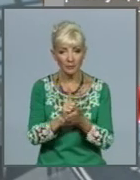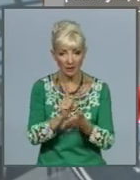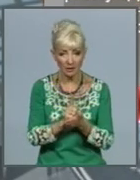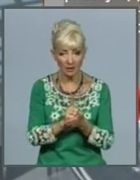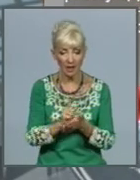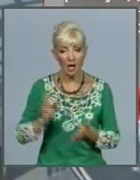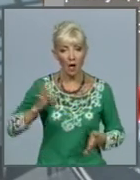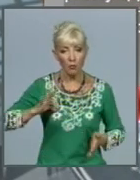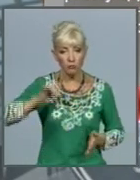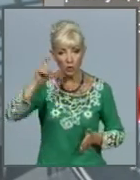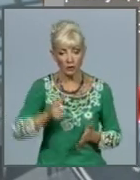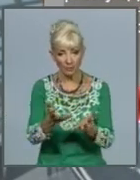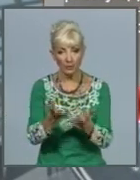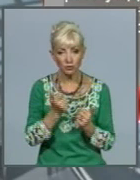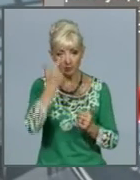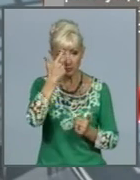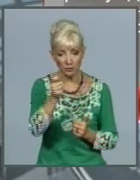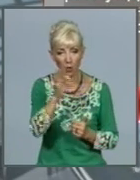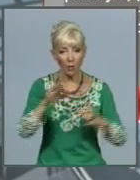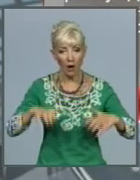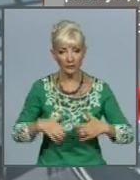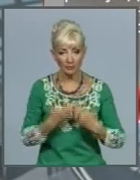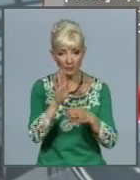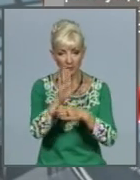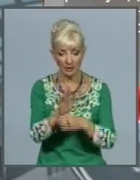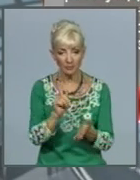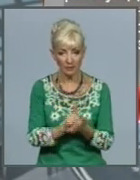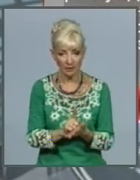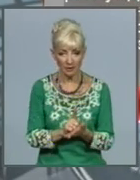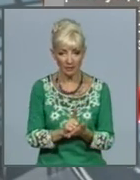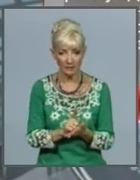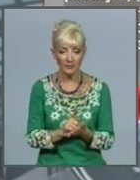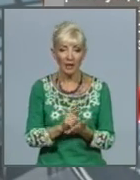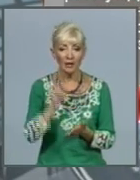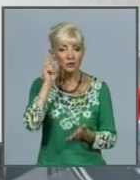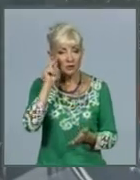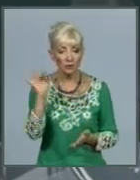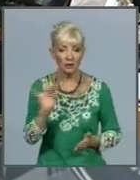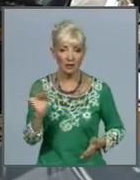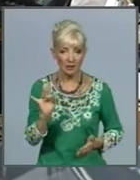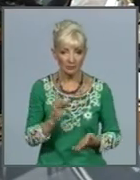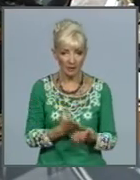отримує повідомлення про автоматичне призначення пенсії, дату та розмір виплат.